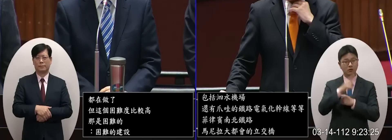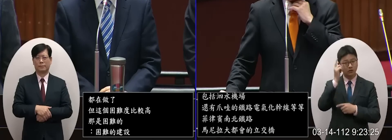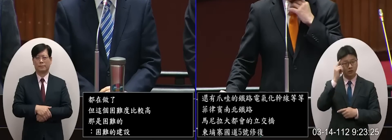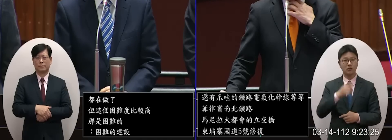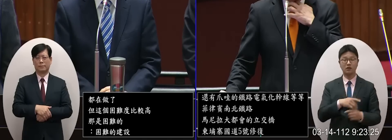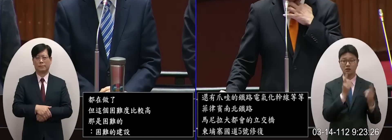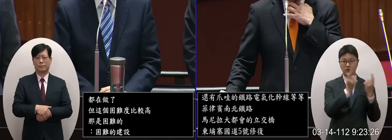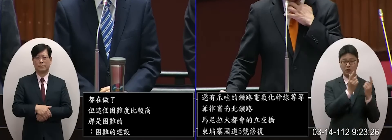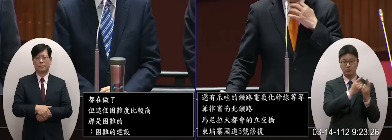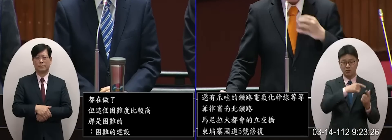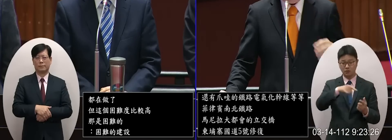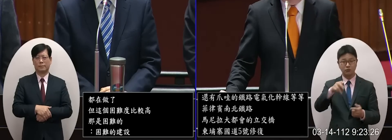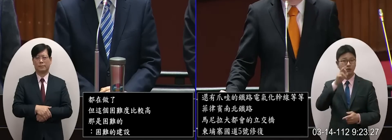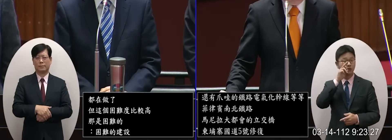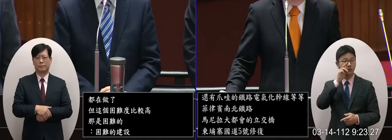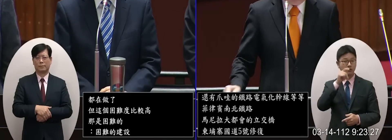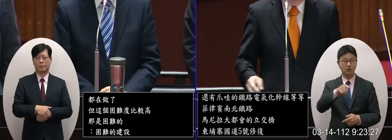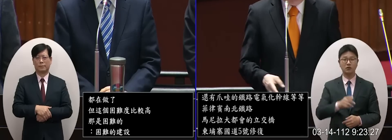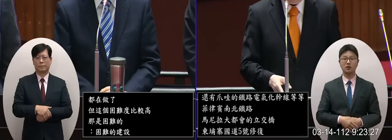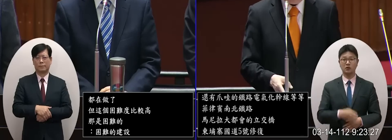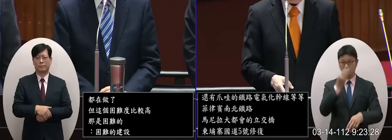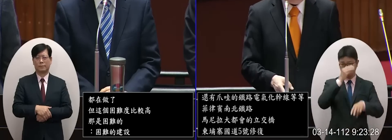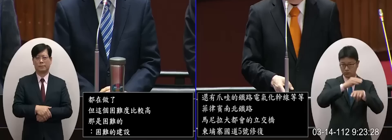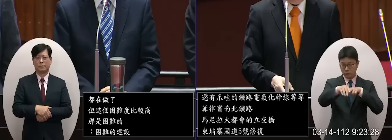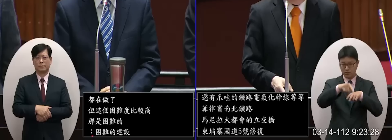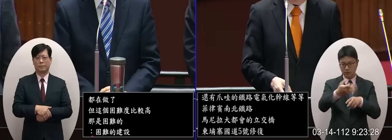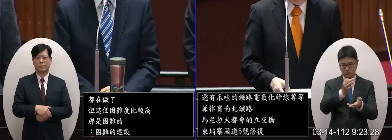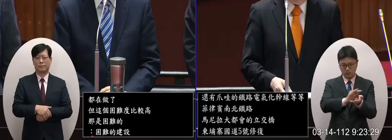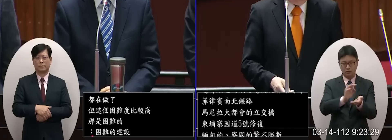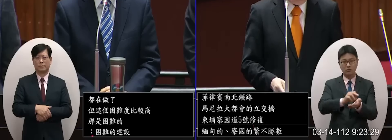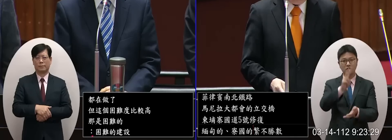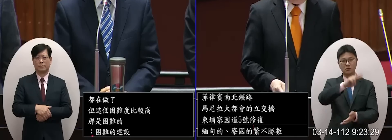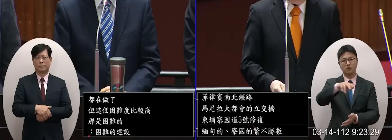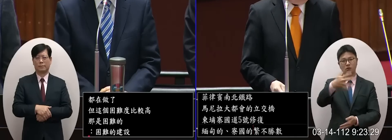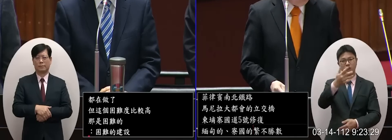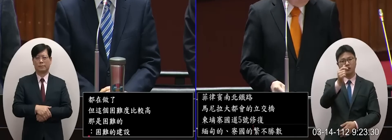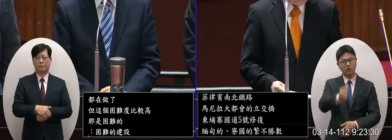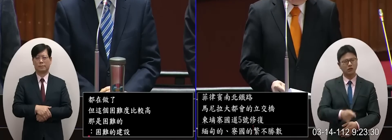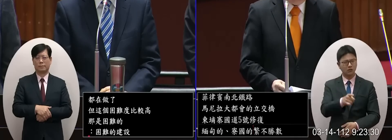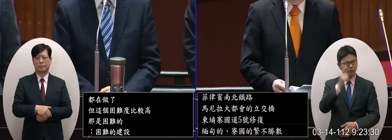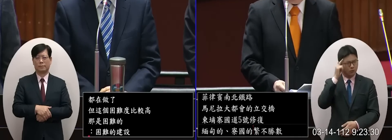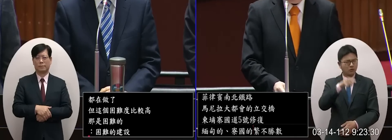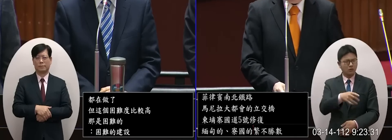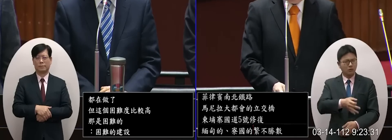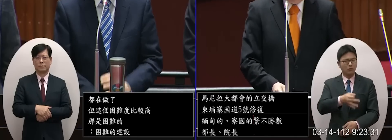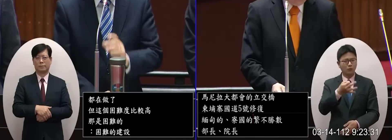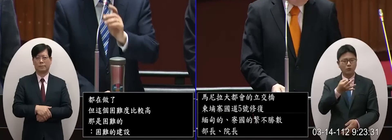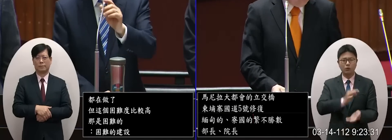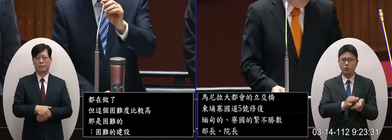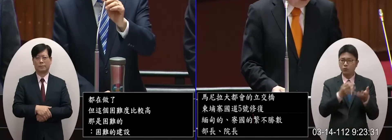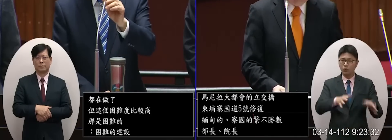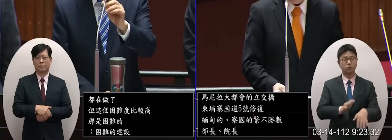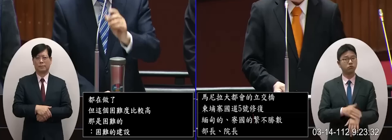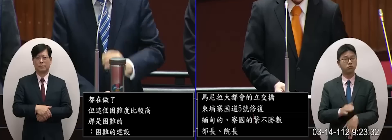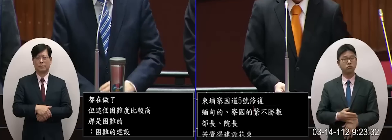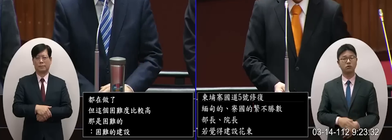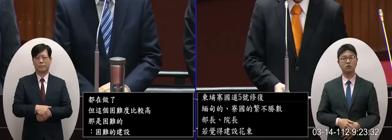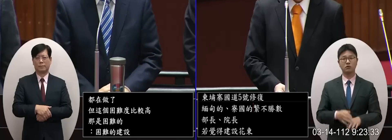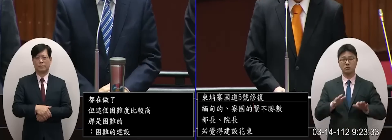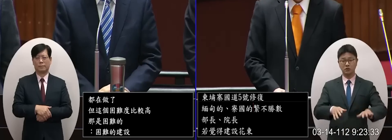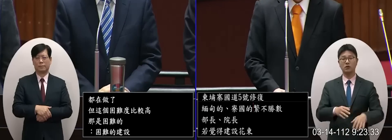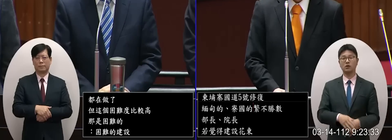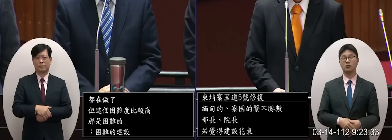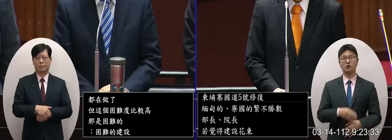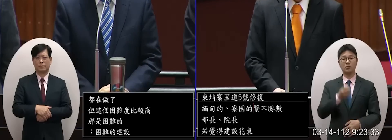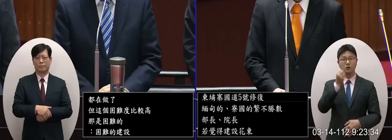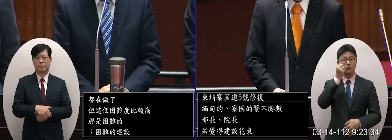到宜兰一小段的高铁就要花2500多亿，各位都不觉得多？好，现在花莲、台